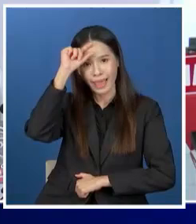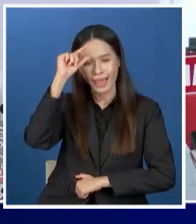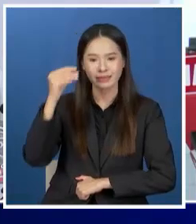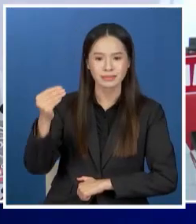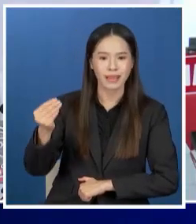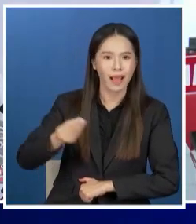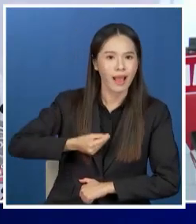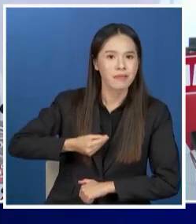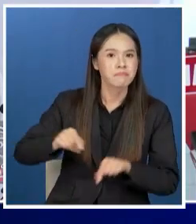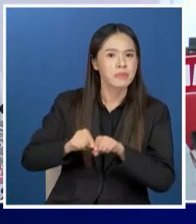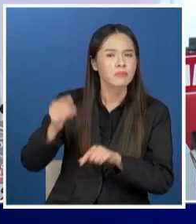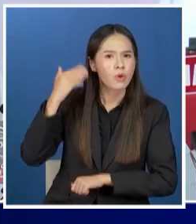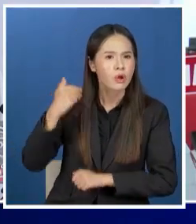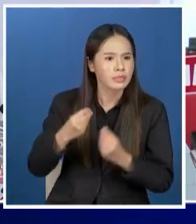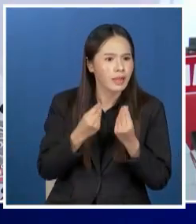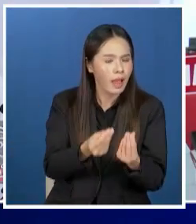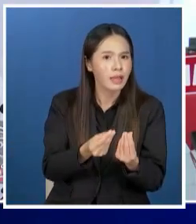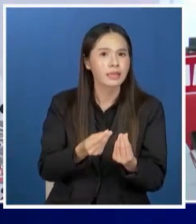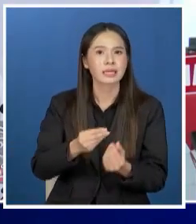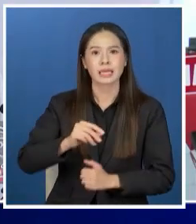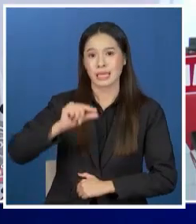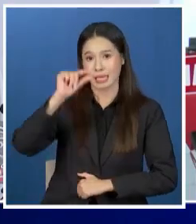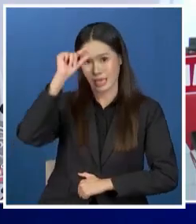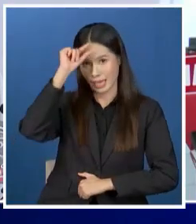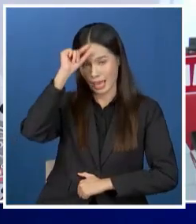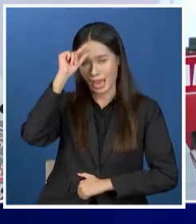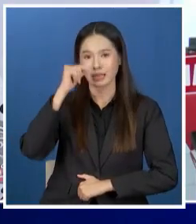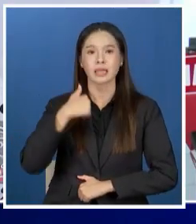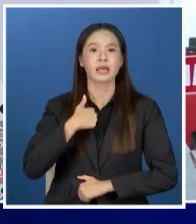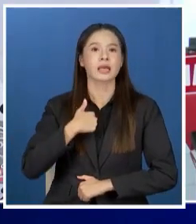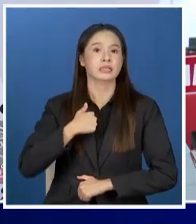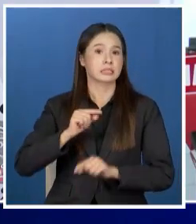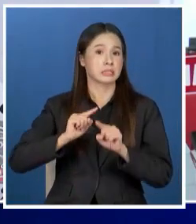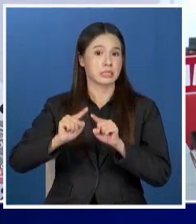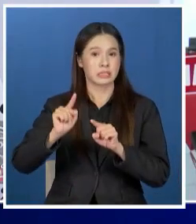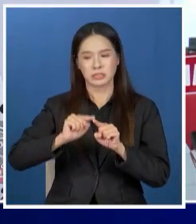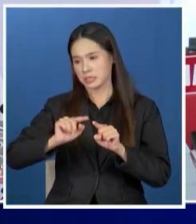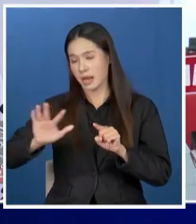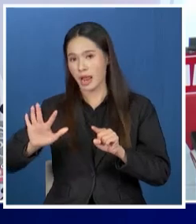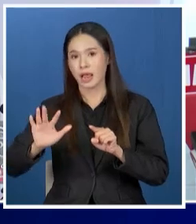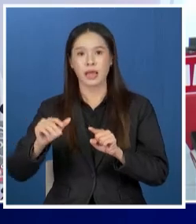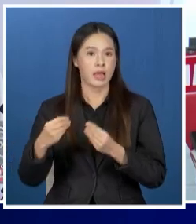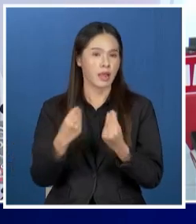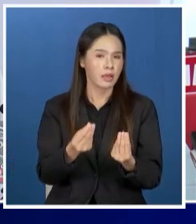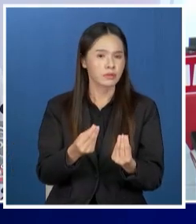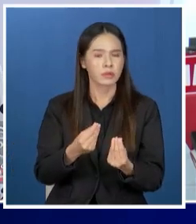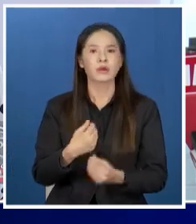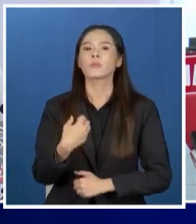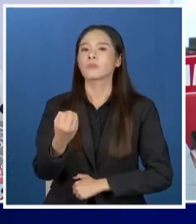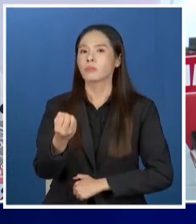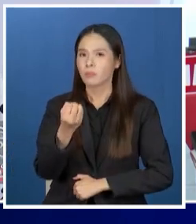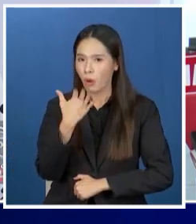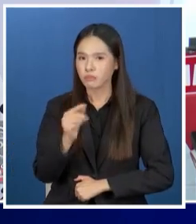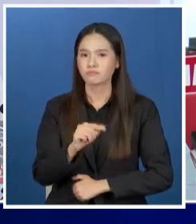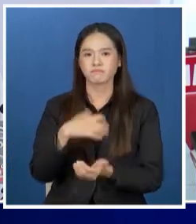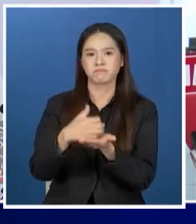างวัลเหมือนกับงวดก่อน ๆต้องเป็นมิสแกรนด์ระดับท็อป5ด้วยนะ ประเด็นถัดมาก็คือคุณณวัฒน์ก็เลยออกมาแ